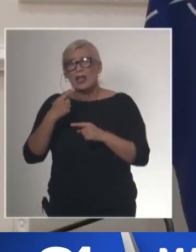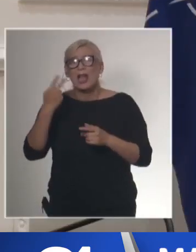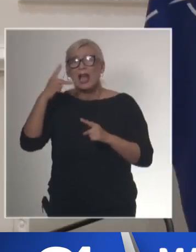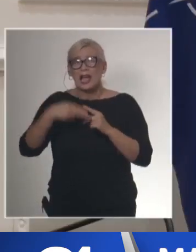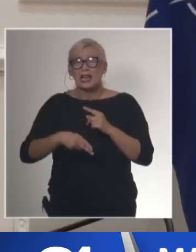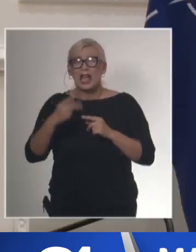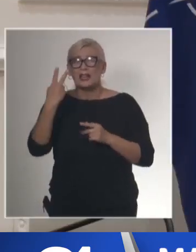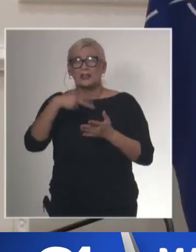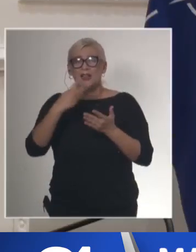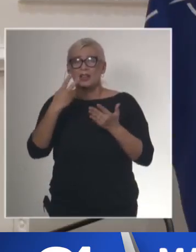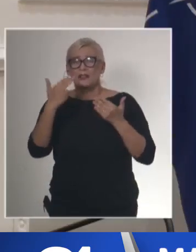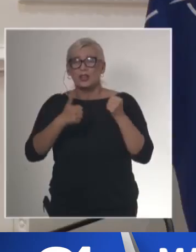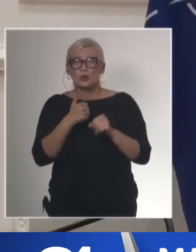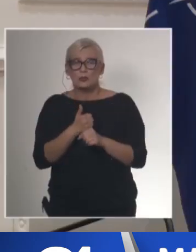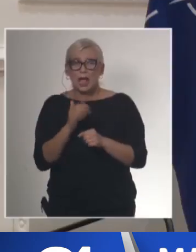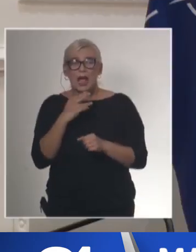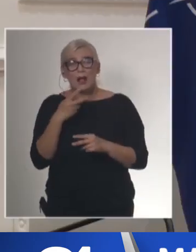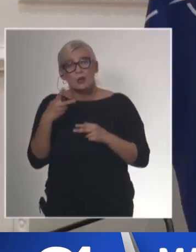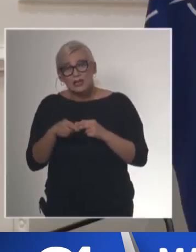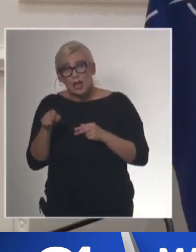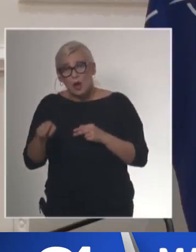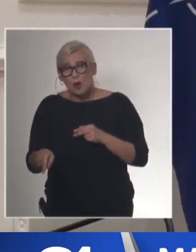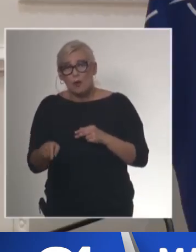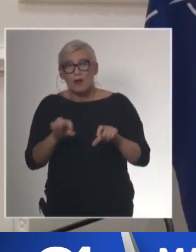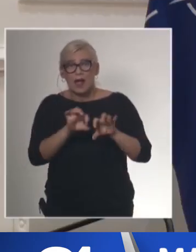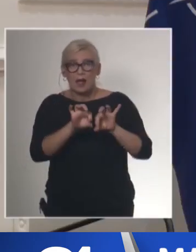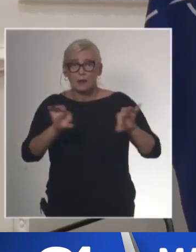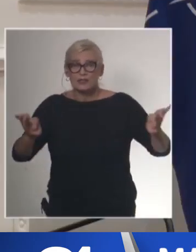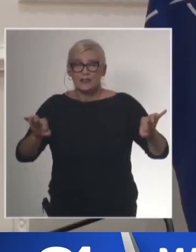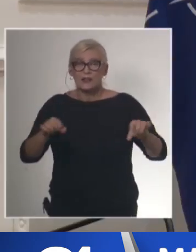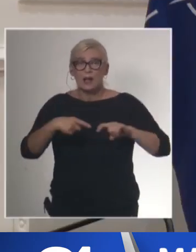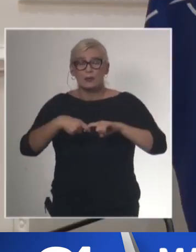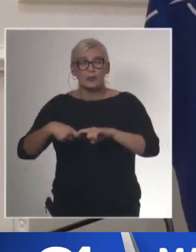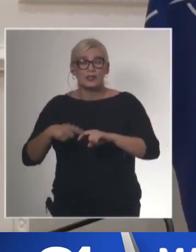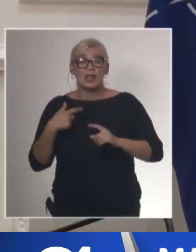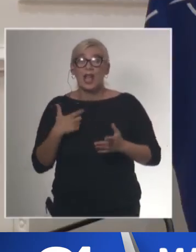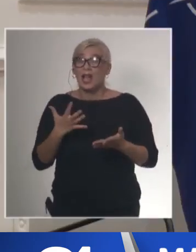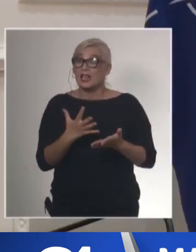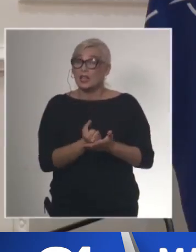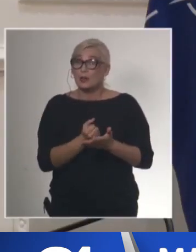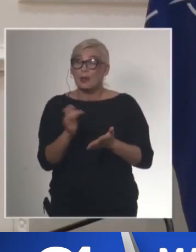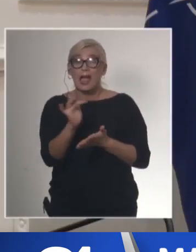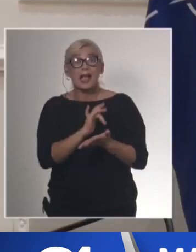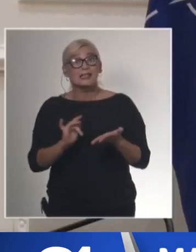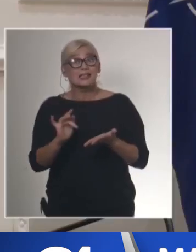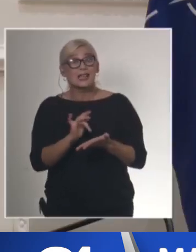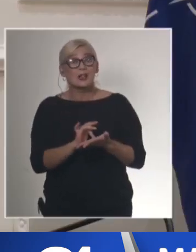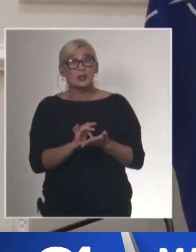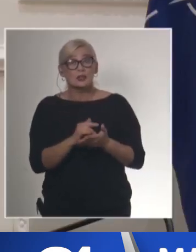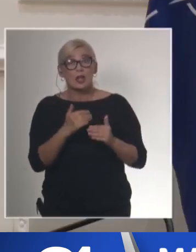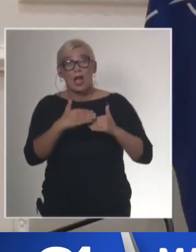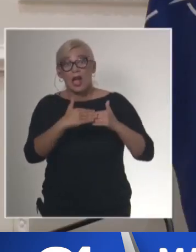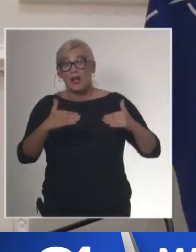2028 се заврши овој интерконектор со нашиот северен сосед, ќе добиеме целосно